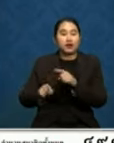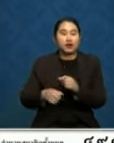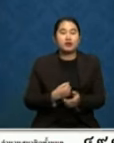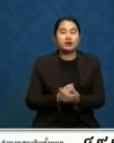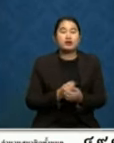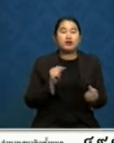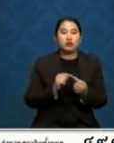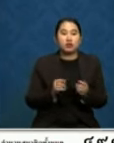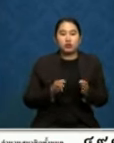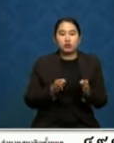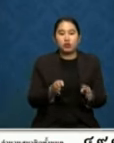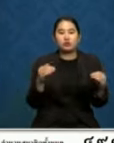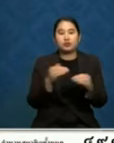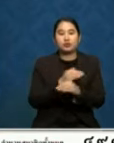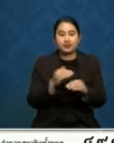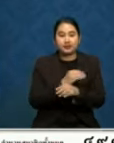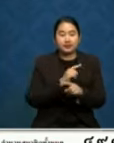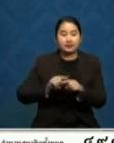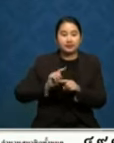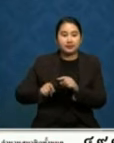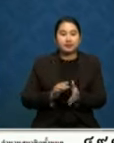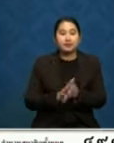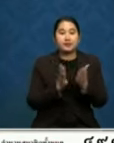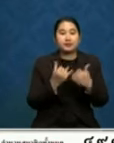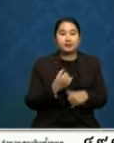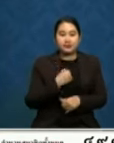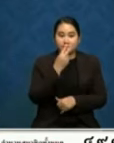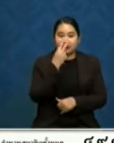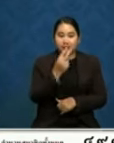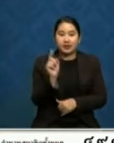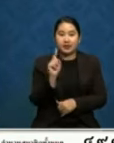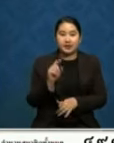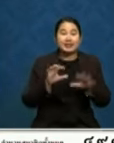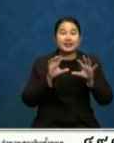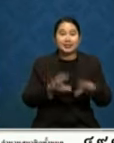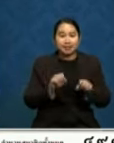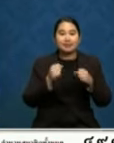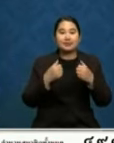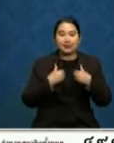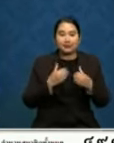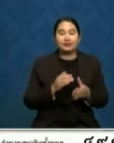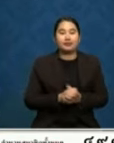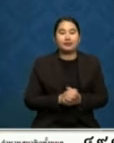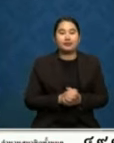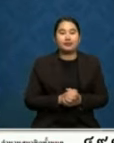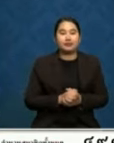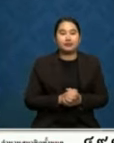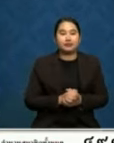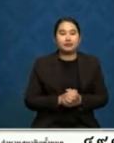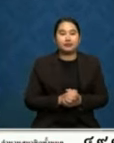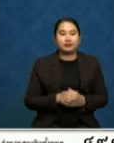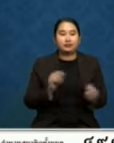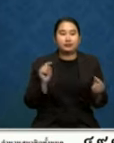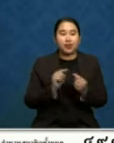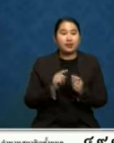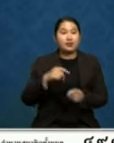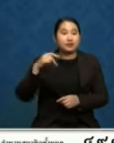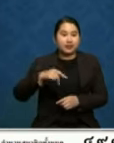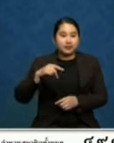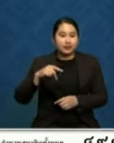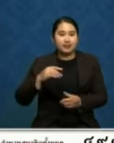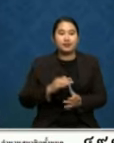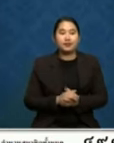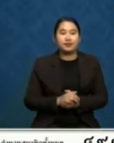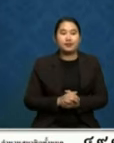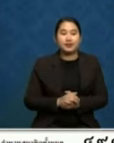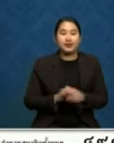างหลวงท่านประธานจะเห็นได้ว่ามีการไปจับสวยทางหลวงชุดพิเศ